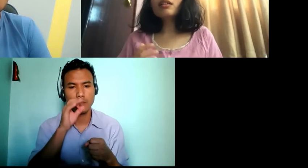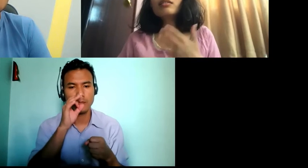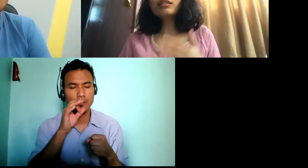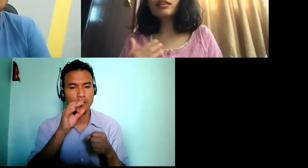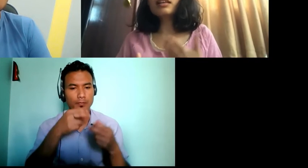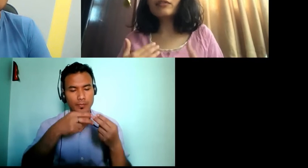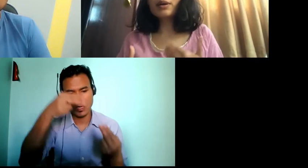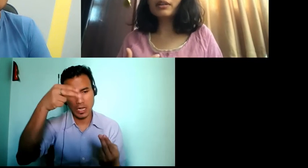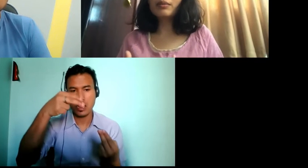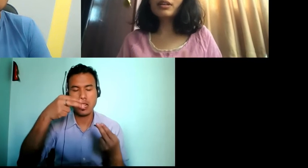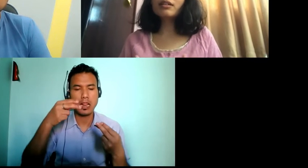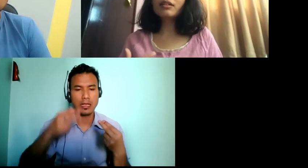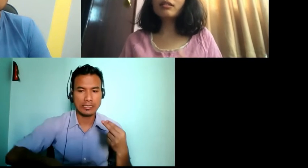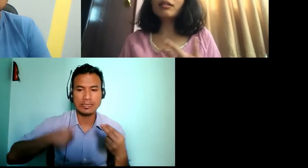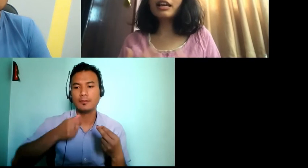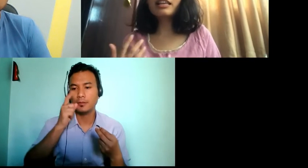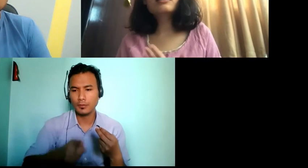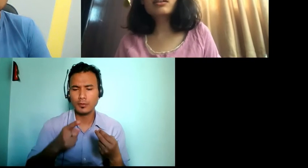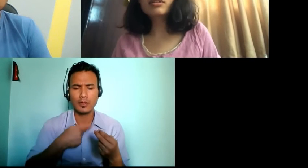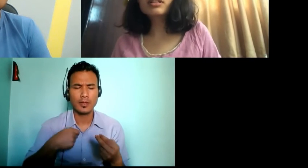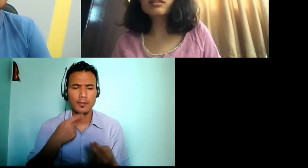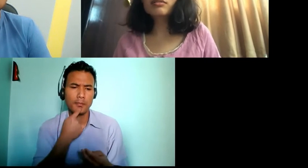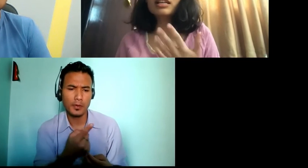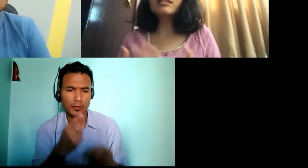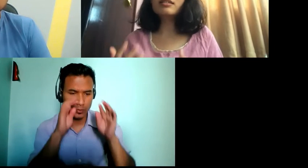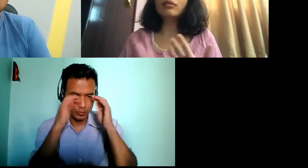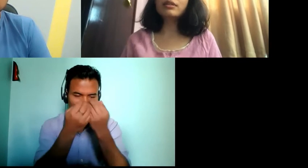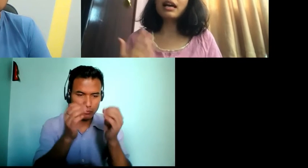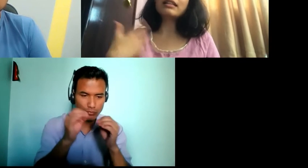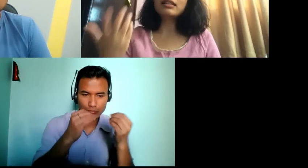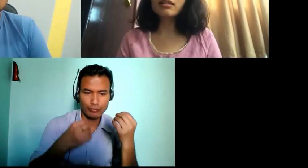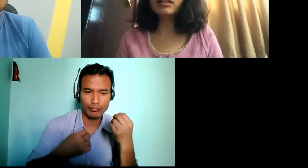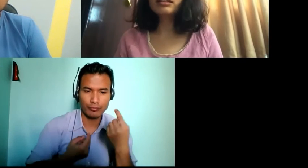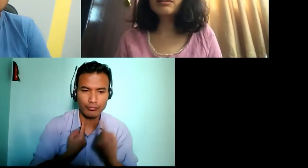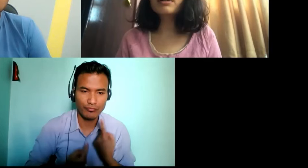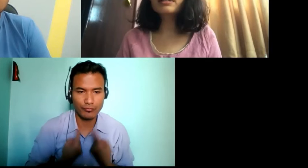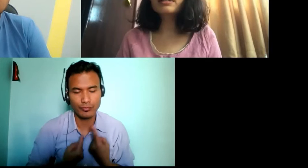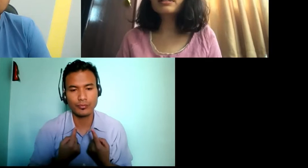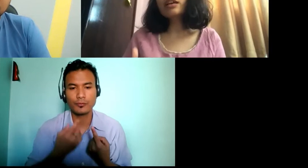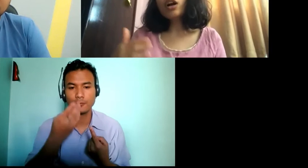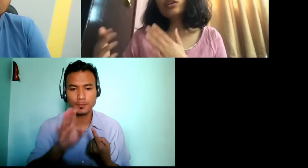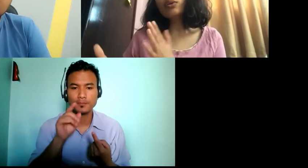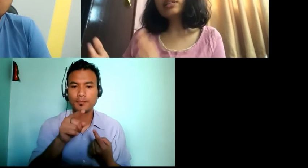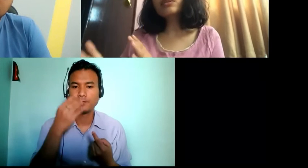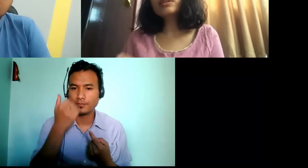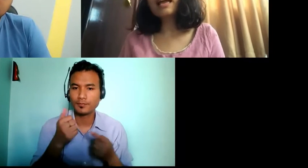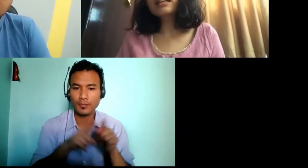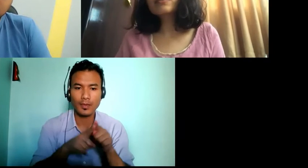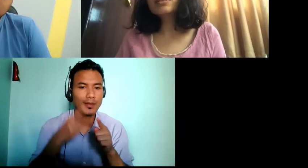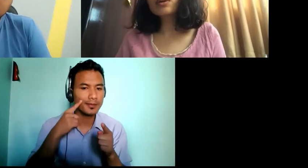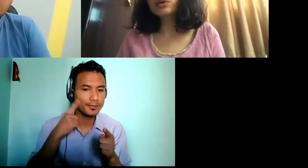तर जति आफूलाई भन्दा पनि कहिलेकाहीँ इन्सिक्युरिटिजहरू जेलेसीहरू चाहिँ आइदिन्छ होइन. त्यसले गर्दाखेरि पनि यो डे टु